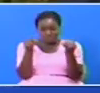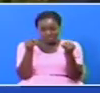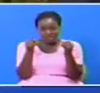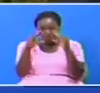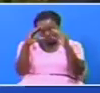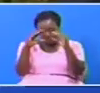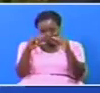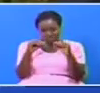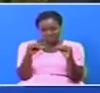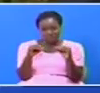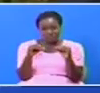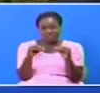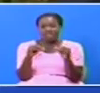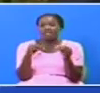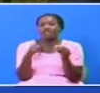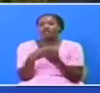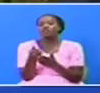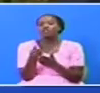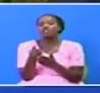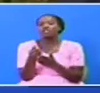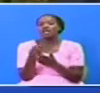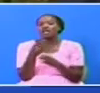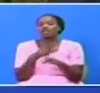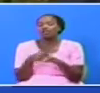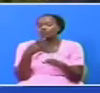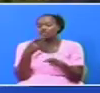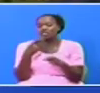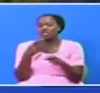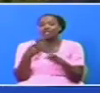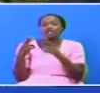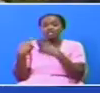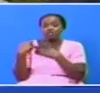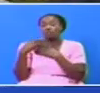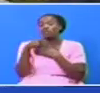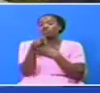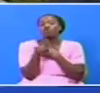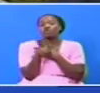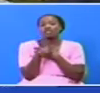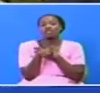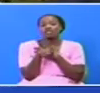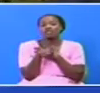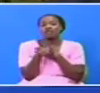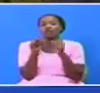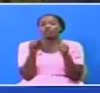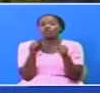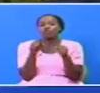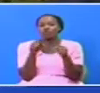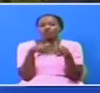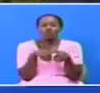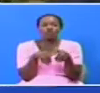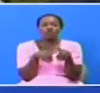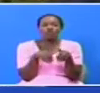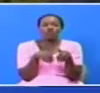itapunguza gharama wakati tunasema mwananchi chukua jukumu lako. Amekuwa akipiga makelele wananchi wamekuwa akilia ya